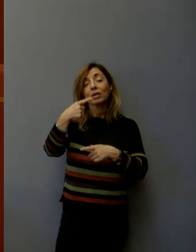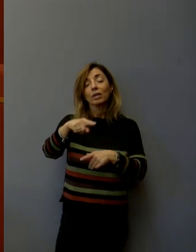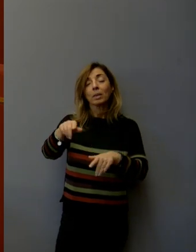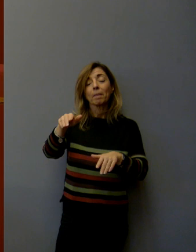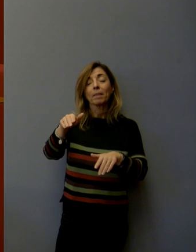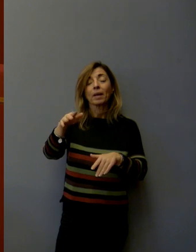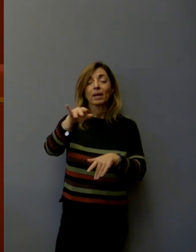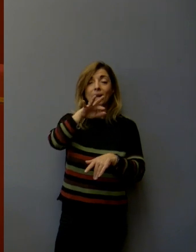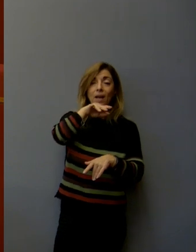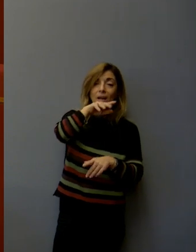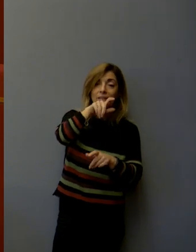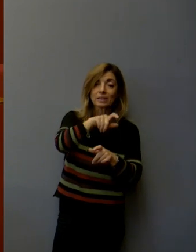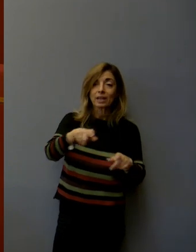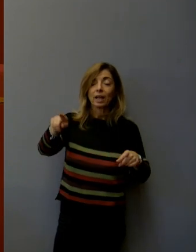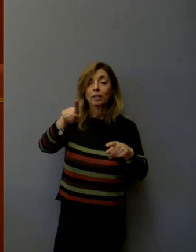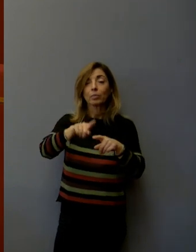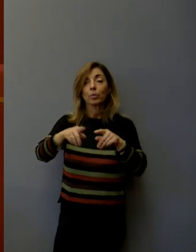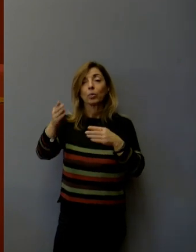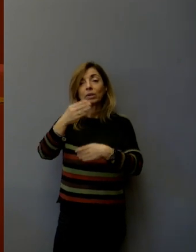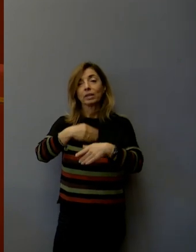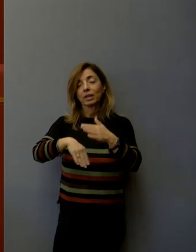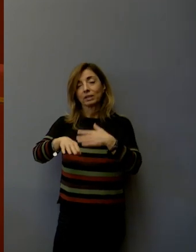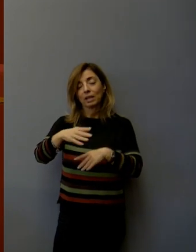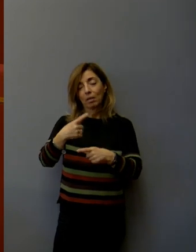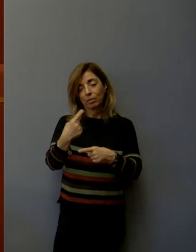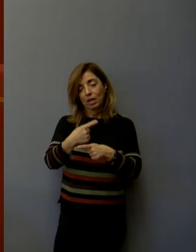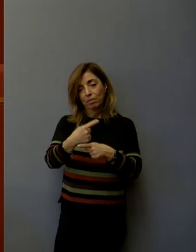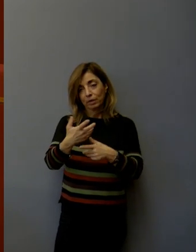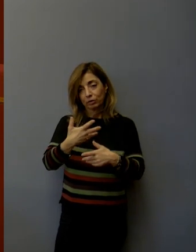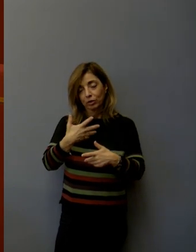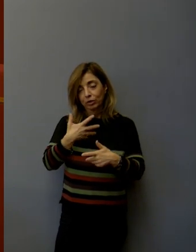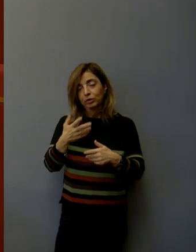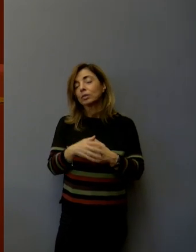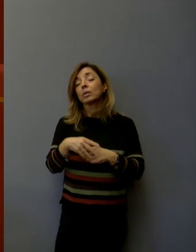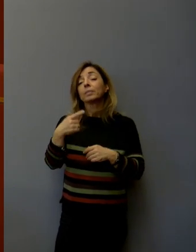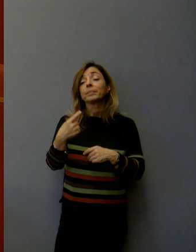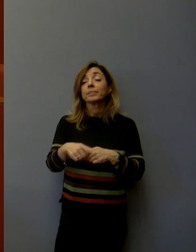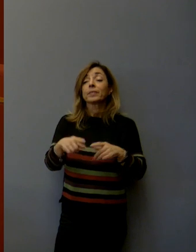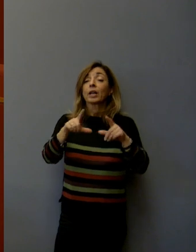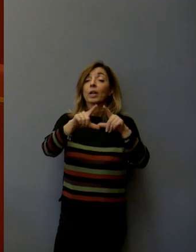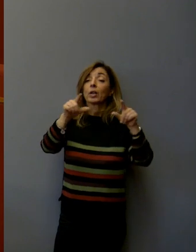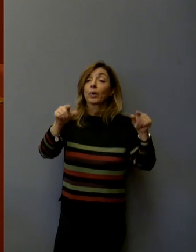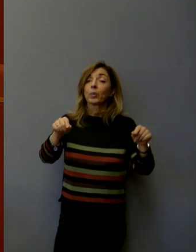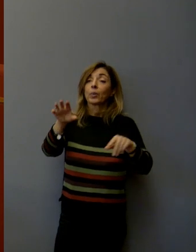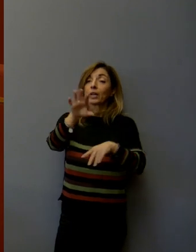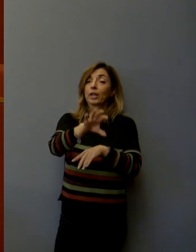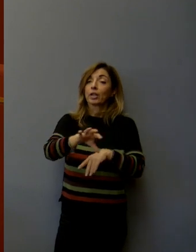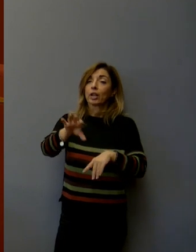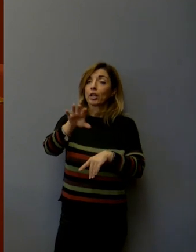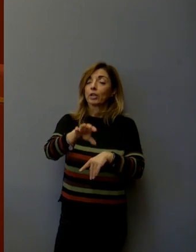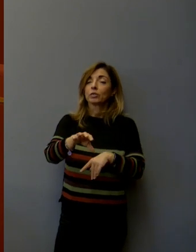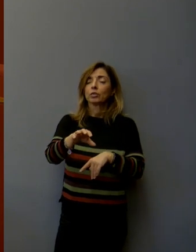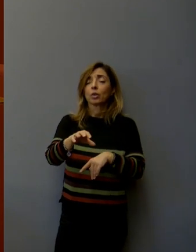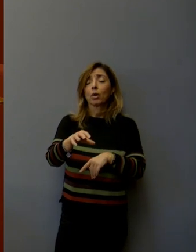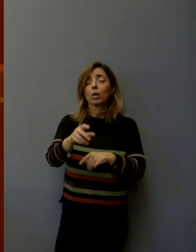bisognosi e quindi esento una Liguria la una una regione più numerosa per